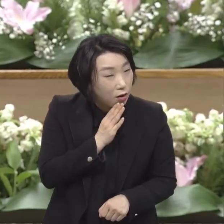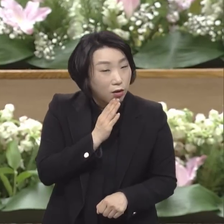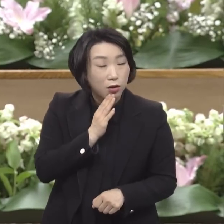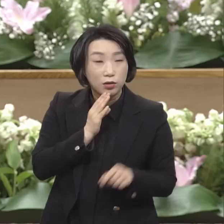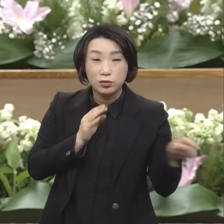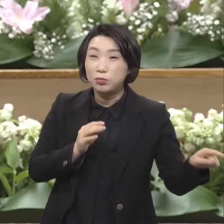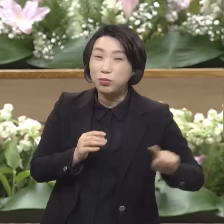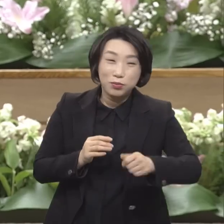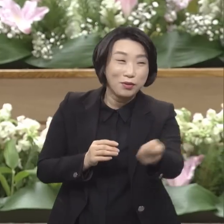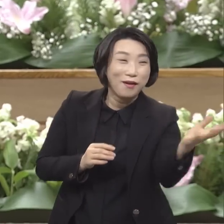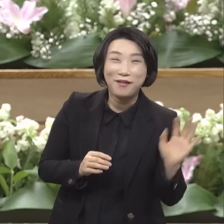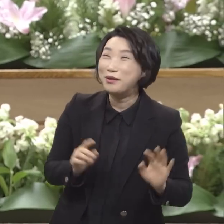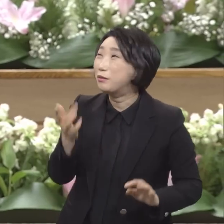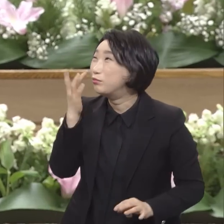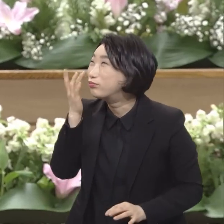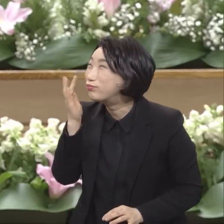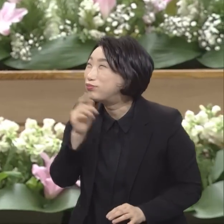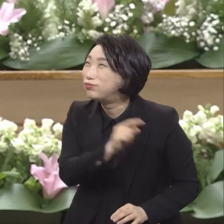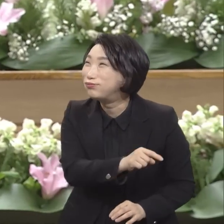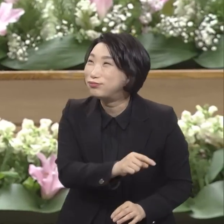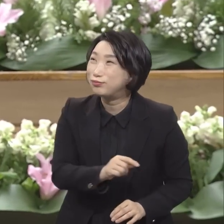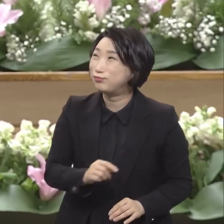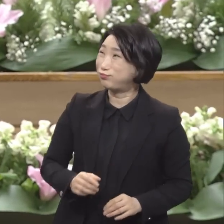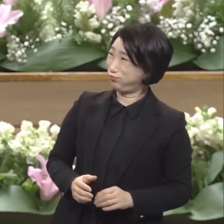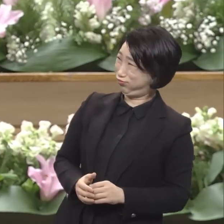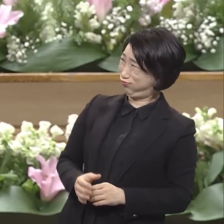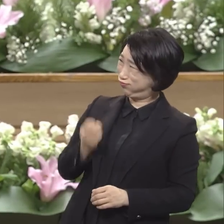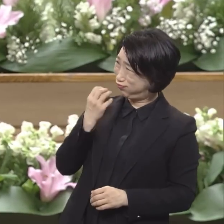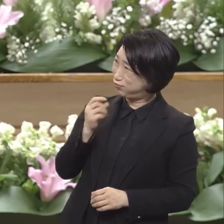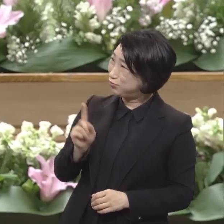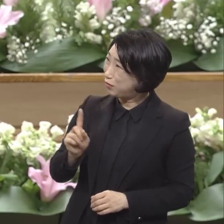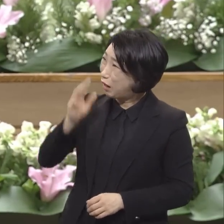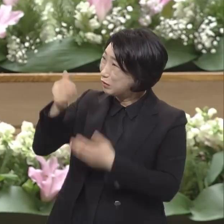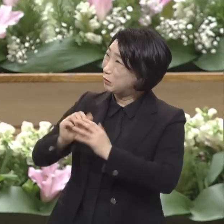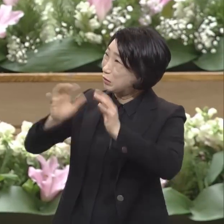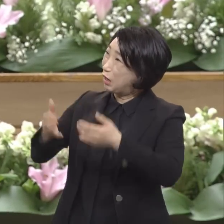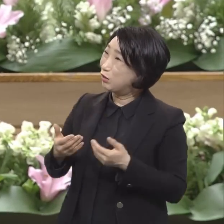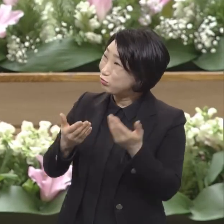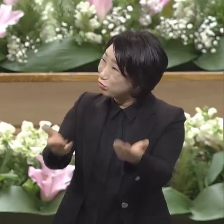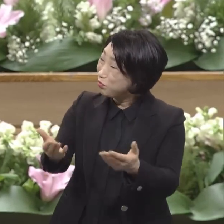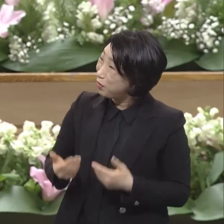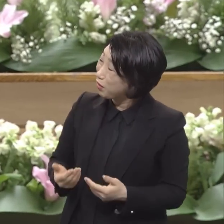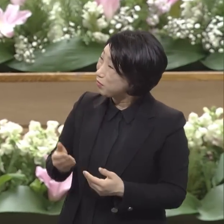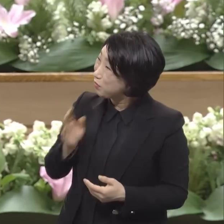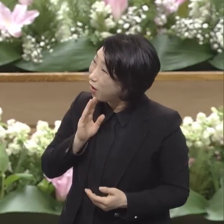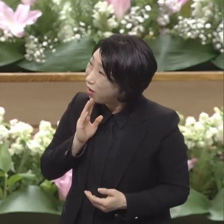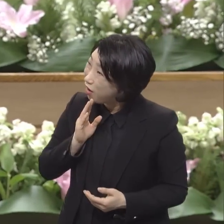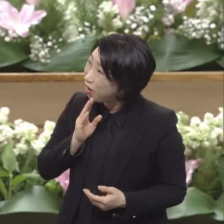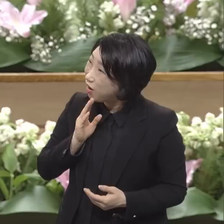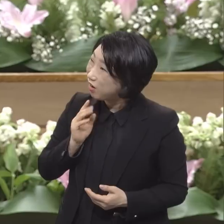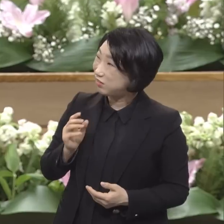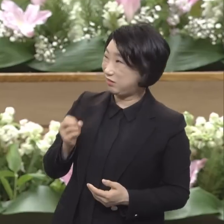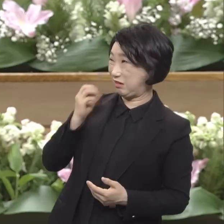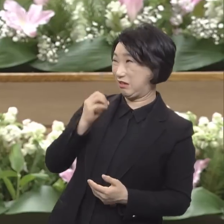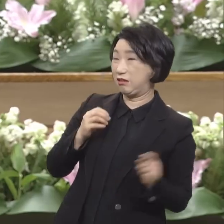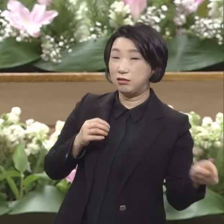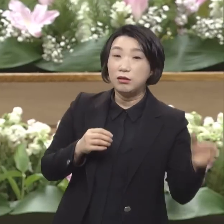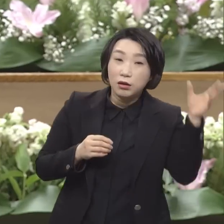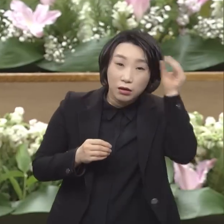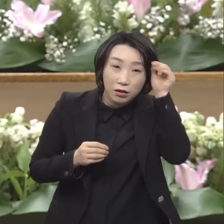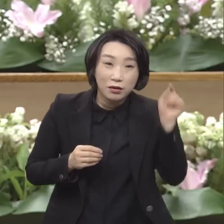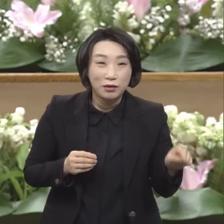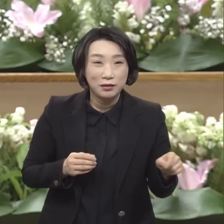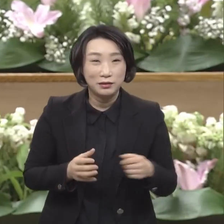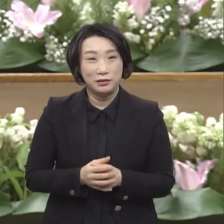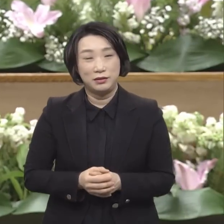무슨 말인가를 몰라. 무슨 건방지는 지가 하나님의 나라를 주고 빼서 아주 무지한